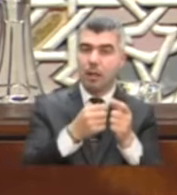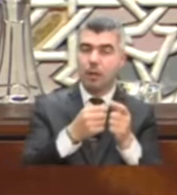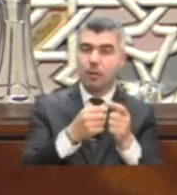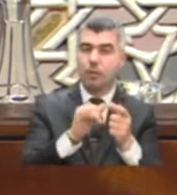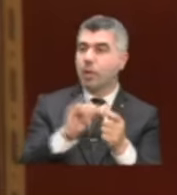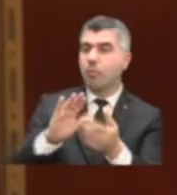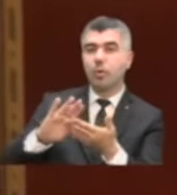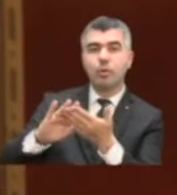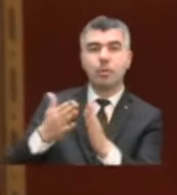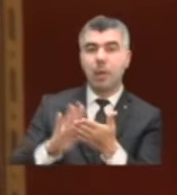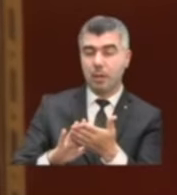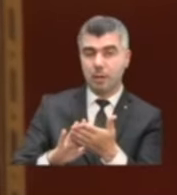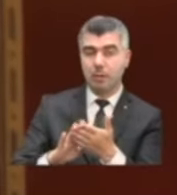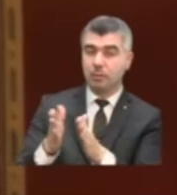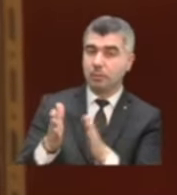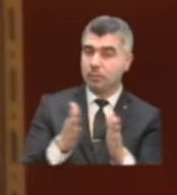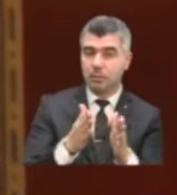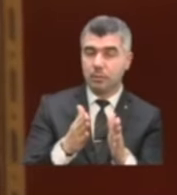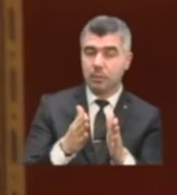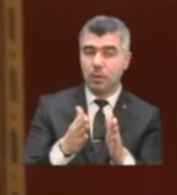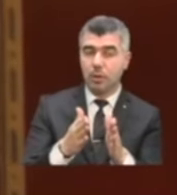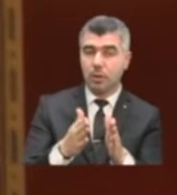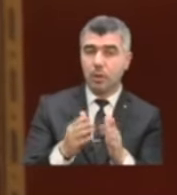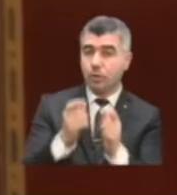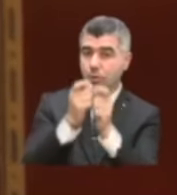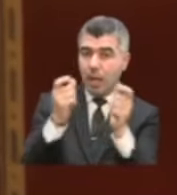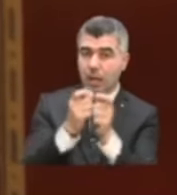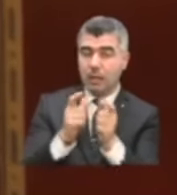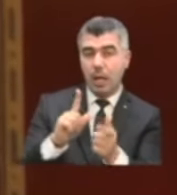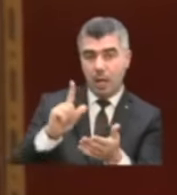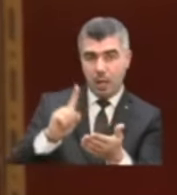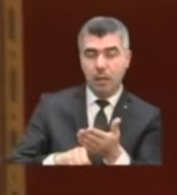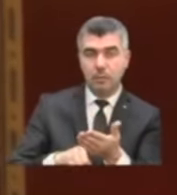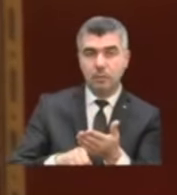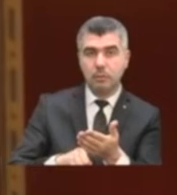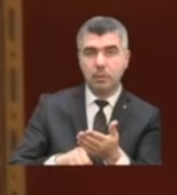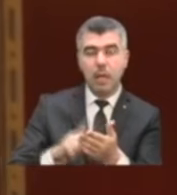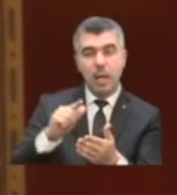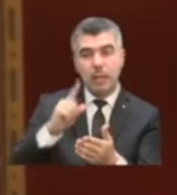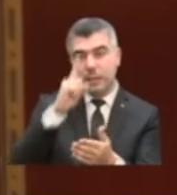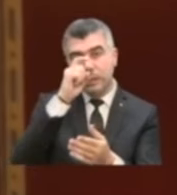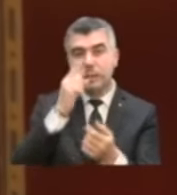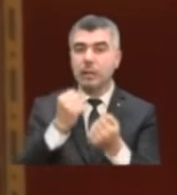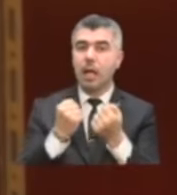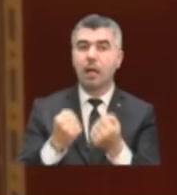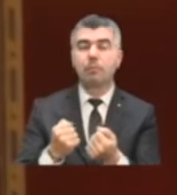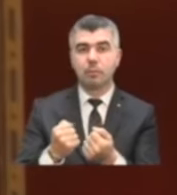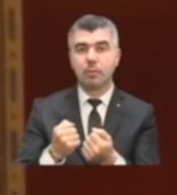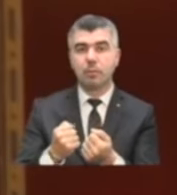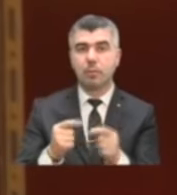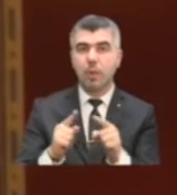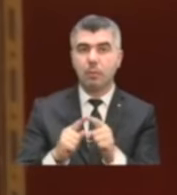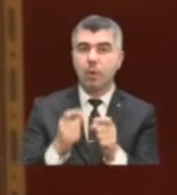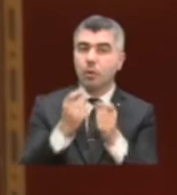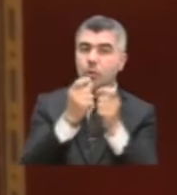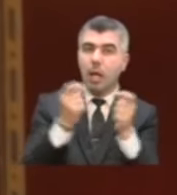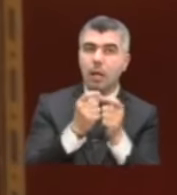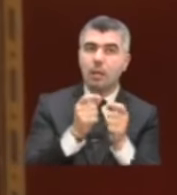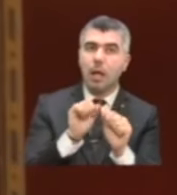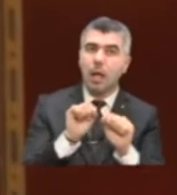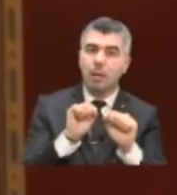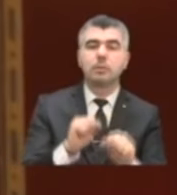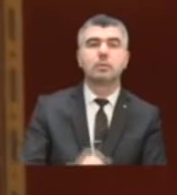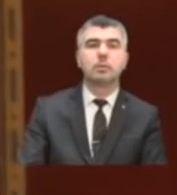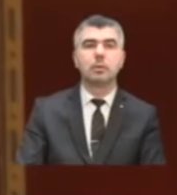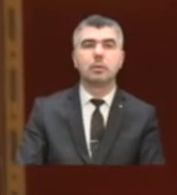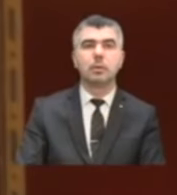جمعيات. فاش كدير مقاوله كتعرف بان هناك كاين لو ريسك، كاين وخصك فاش دير مقاوله تكون قاد بها. فما